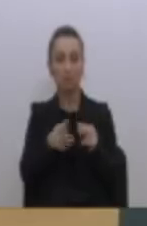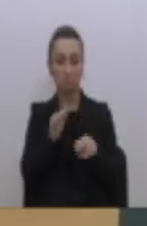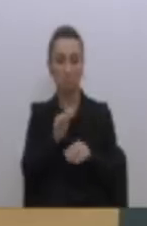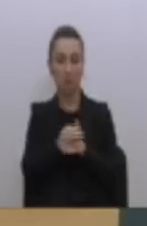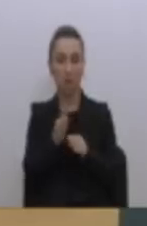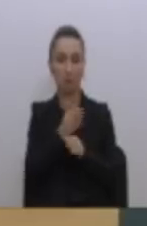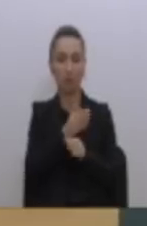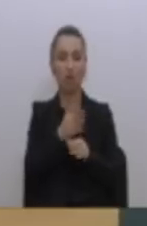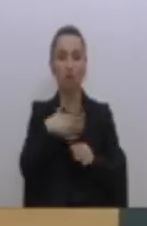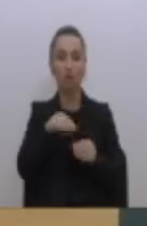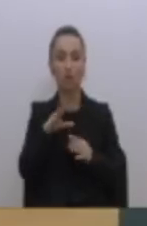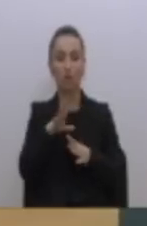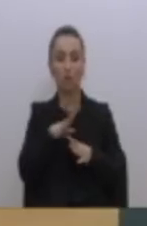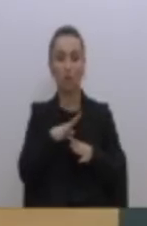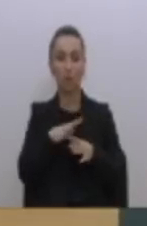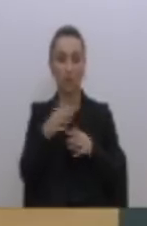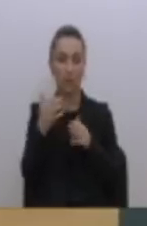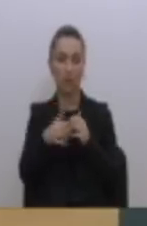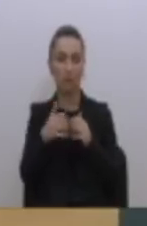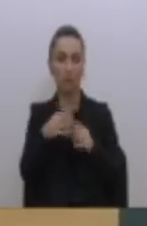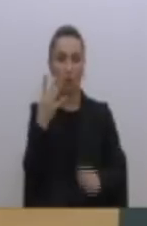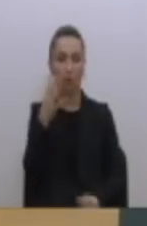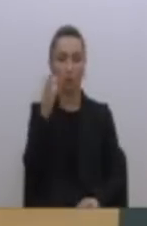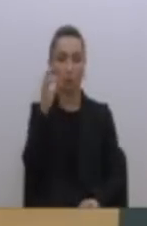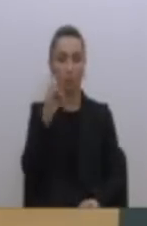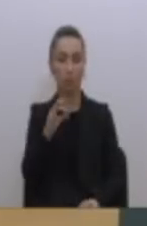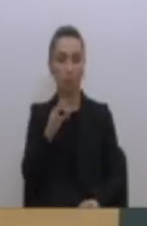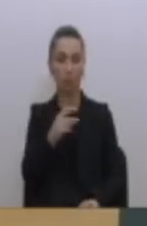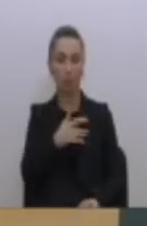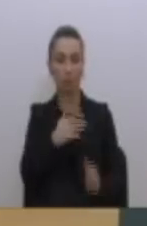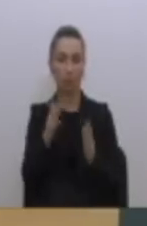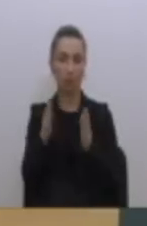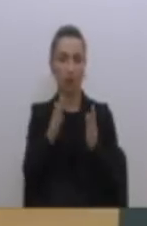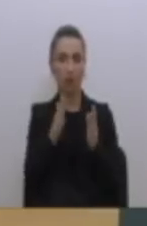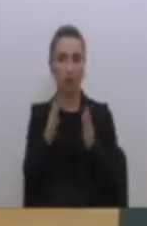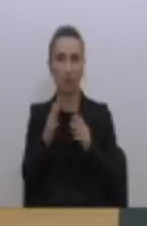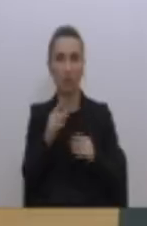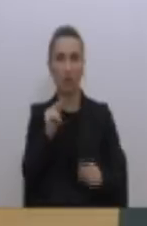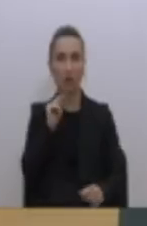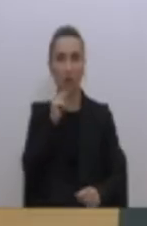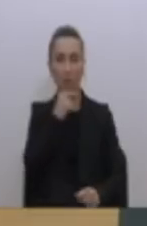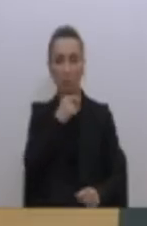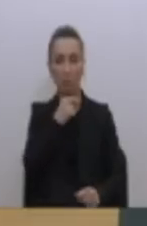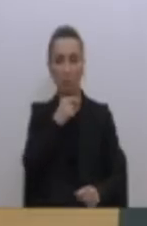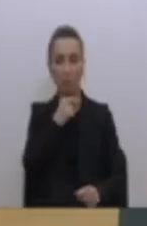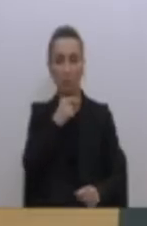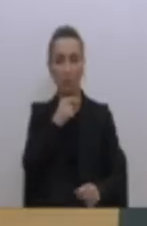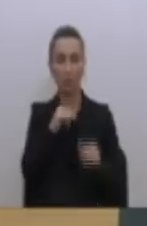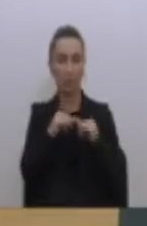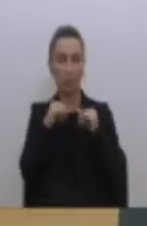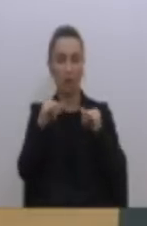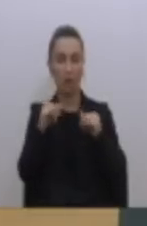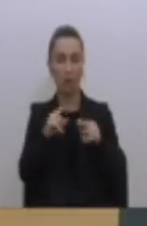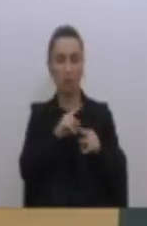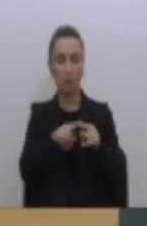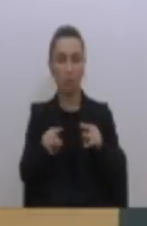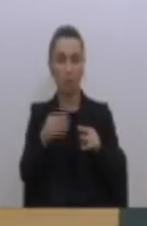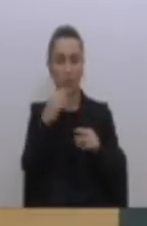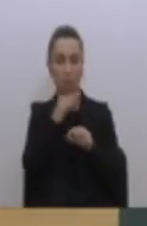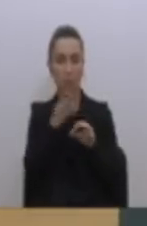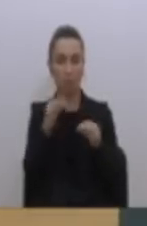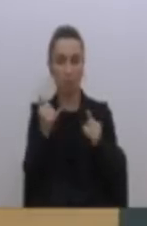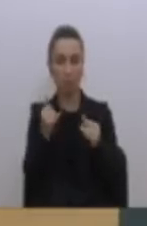ფაქტობრივად, ჩვენ ქონდა საშუალოდ 4%-იანი დაახლოებით თუ არ მეშლება ეკონომიკური ზრდა და უცვლად გვაქვს ფანტასტიკური